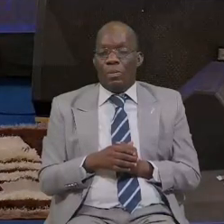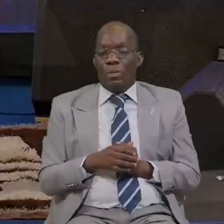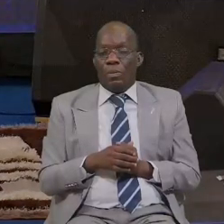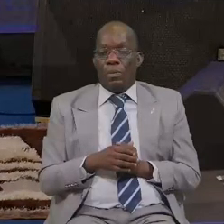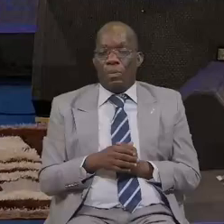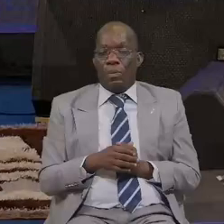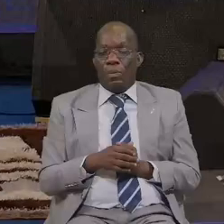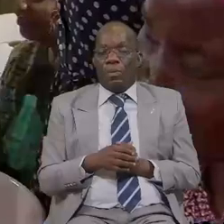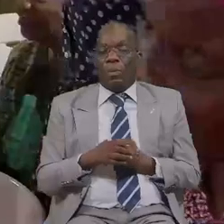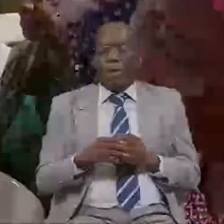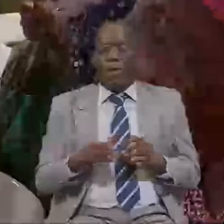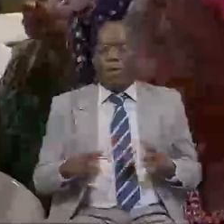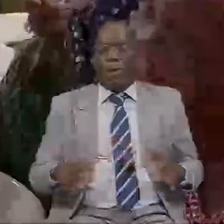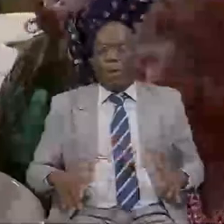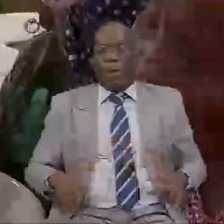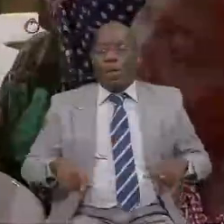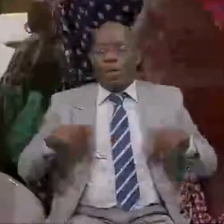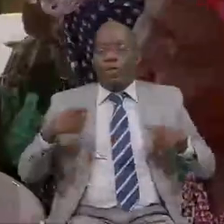vit selon son but.